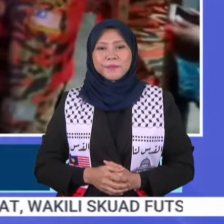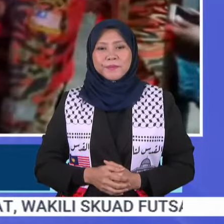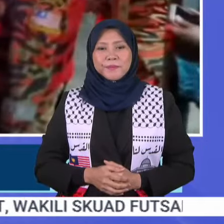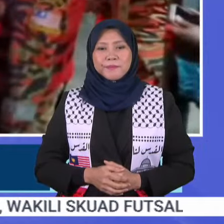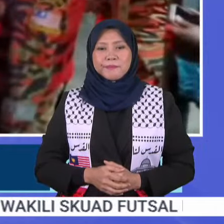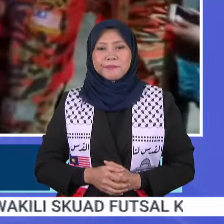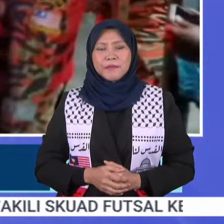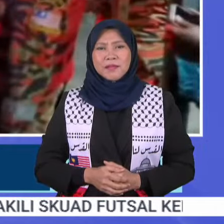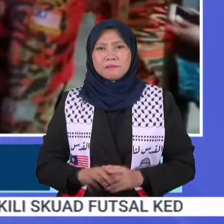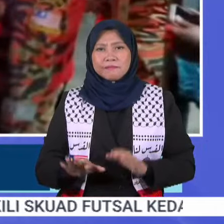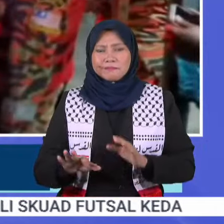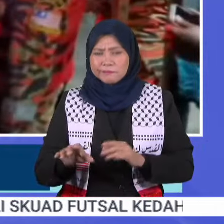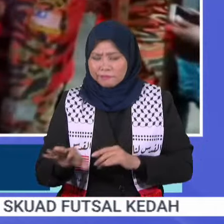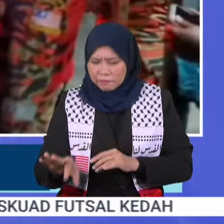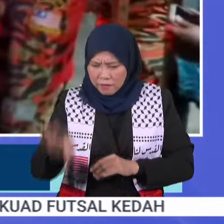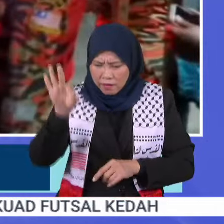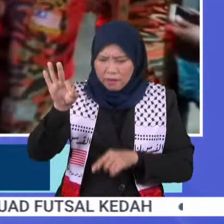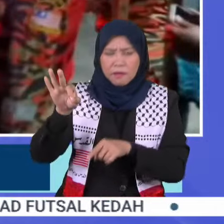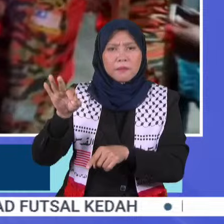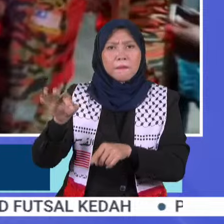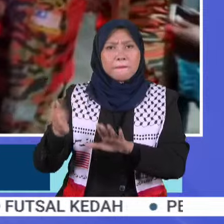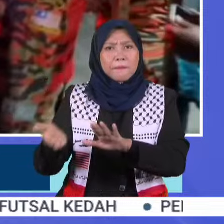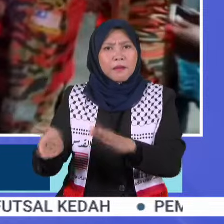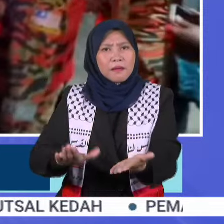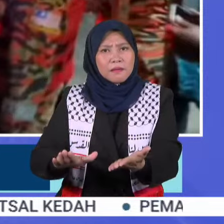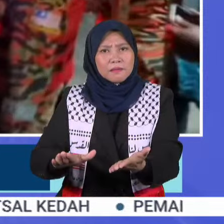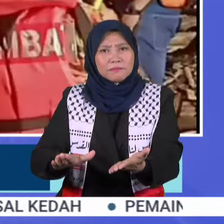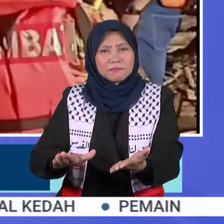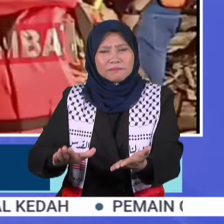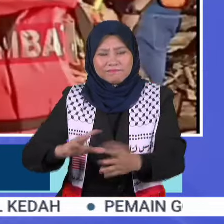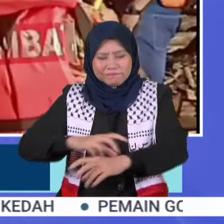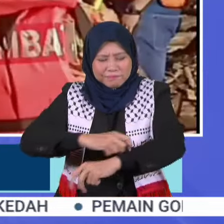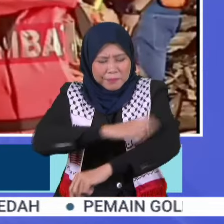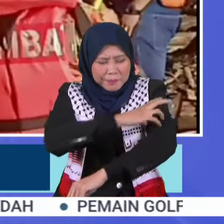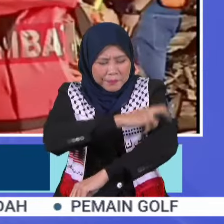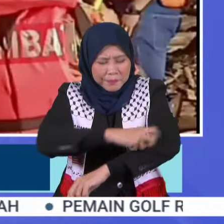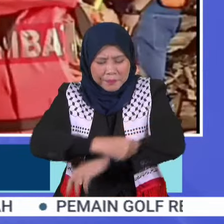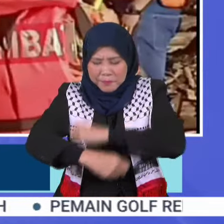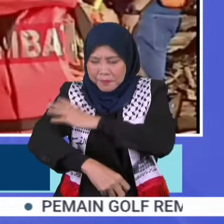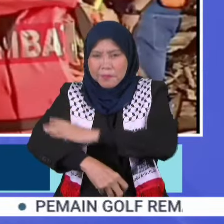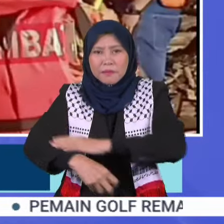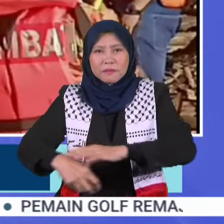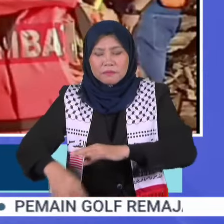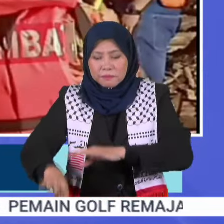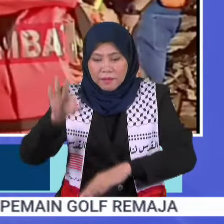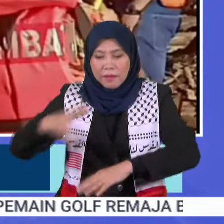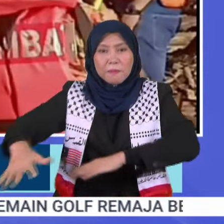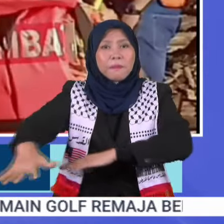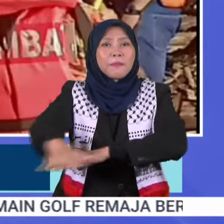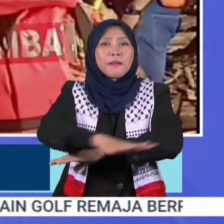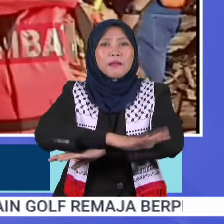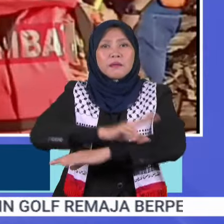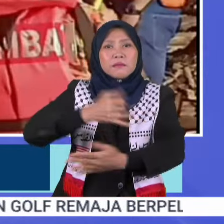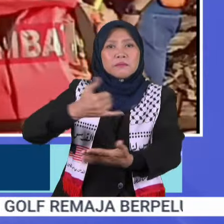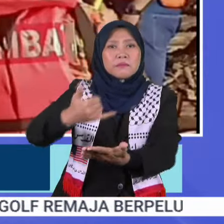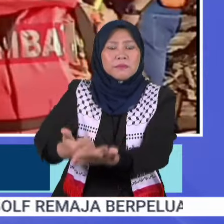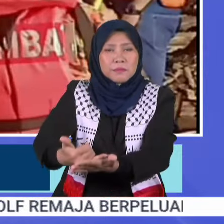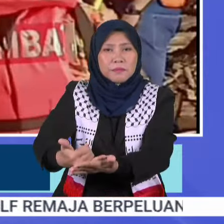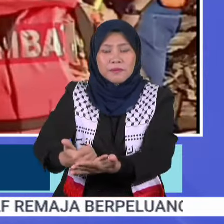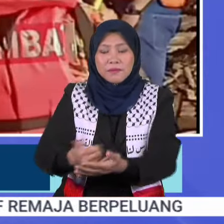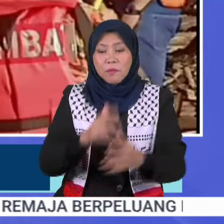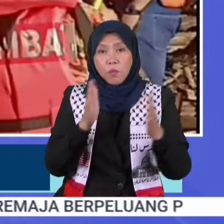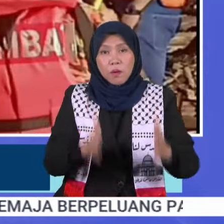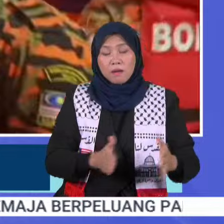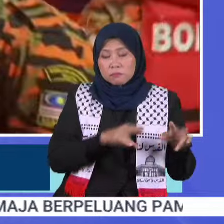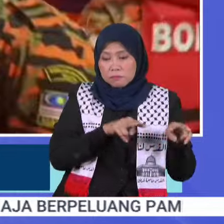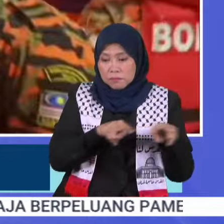Satu mayat reput ditemukan terdampar di Pantai Kuda Pulau Dolah, Kota Baru, Kelantan semalam. Mayat ditemukan oleh orang